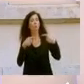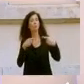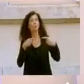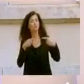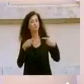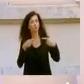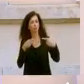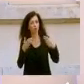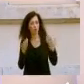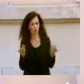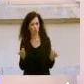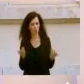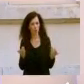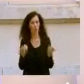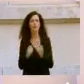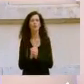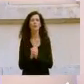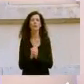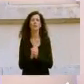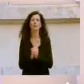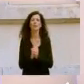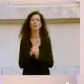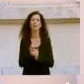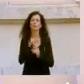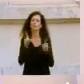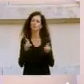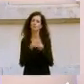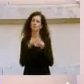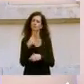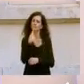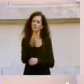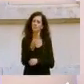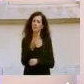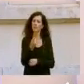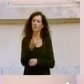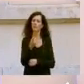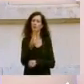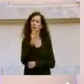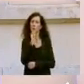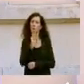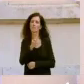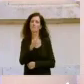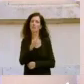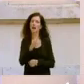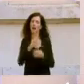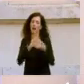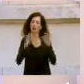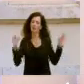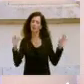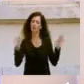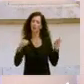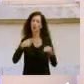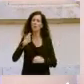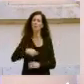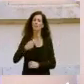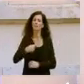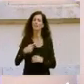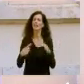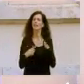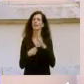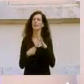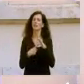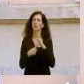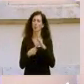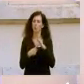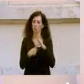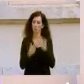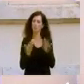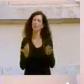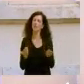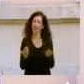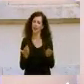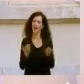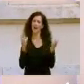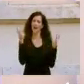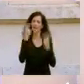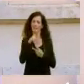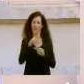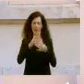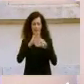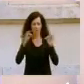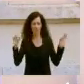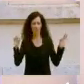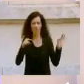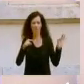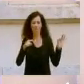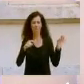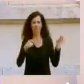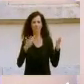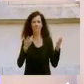mentre lei ha citato anche il messaggio del presidente della repubblica che in qualche modo richiama alla